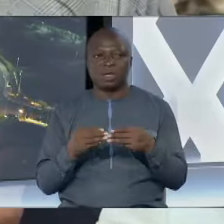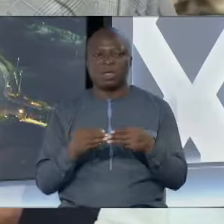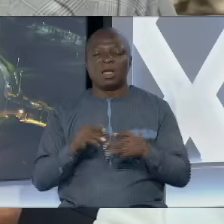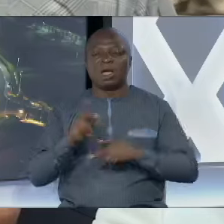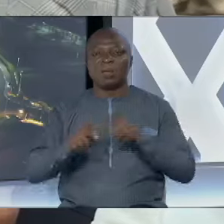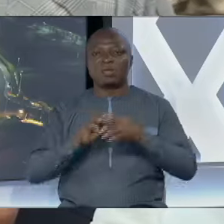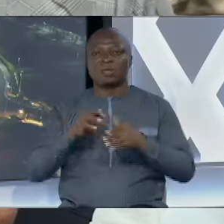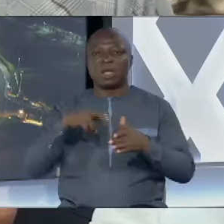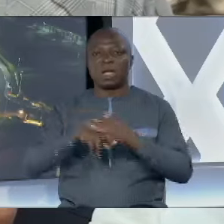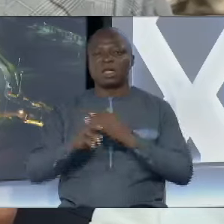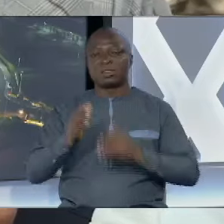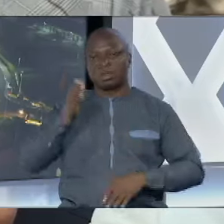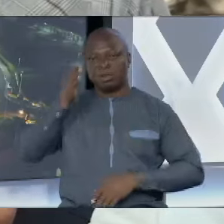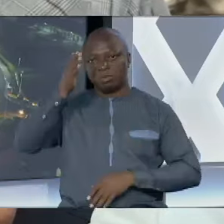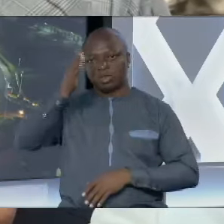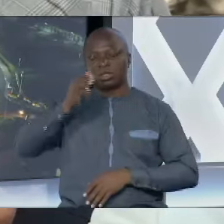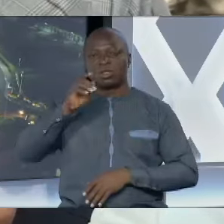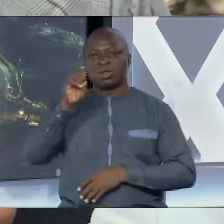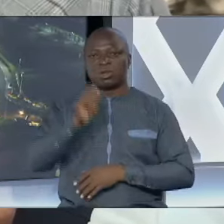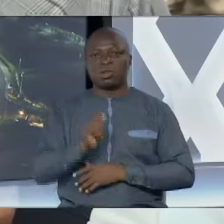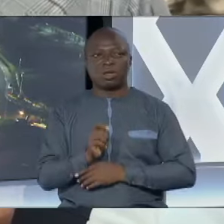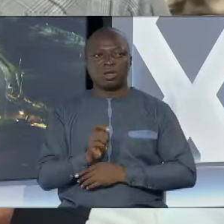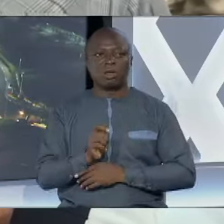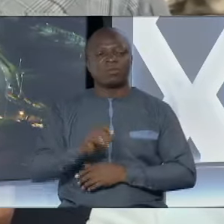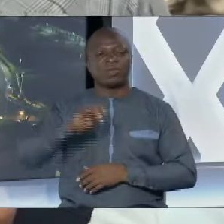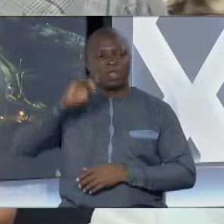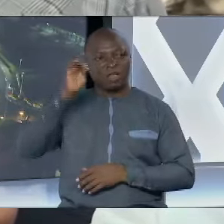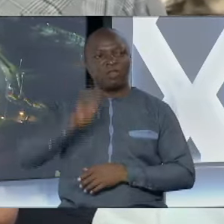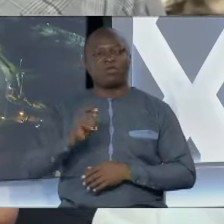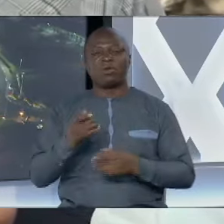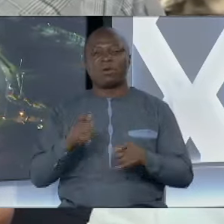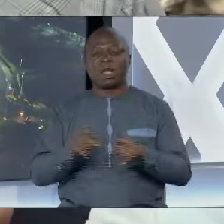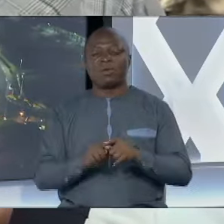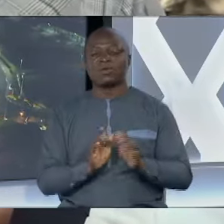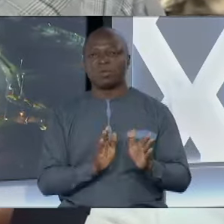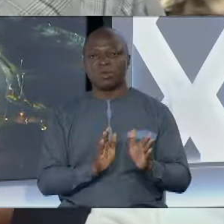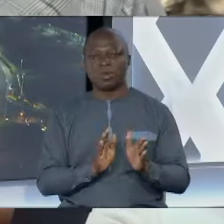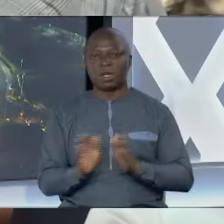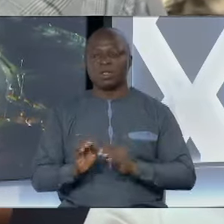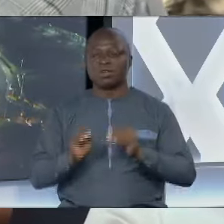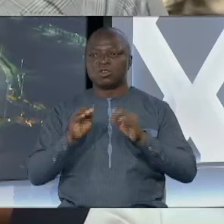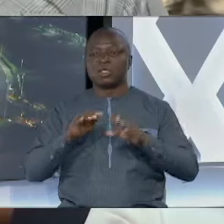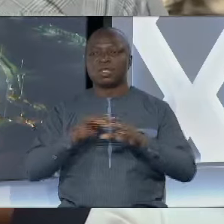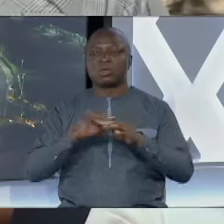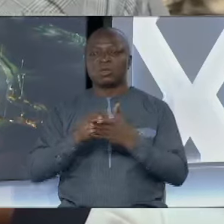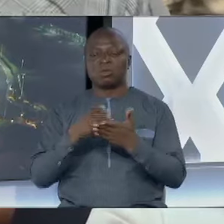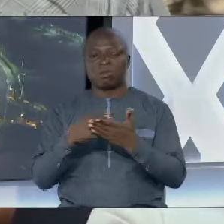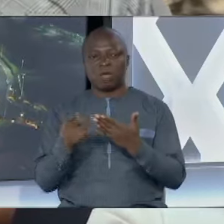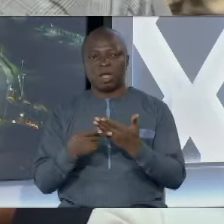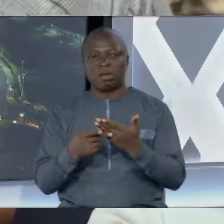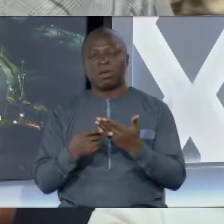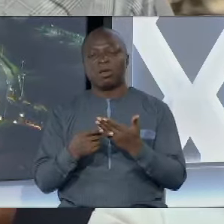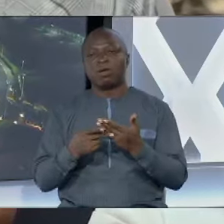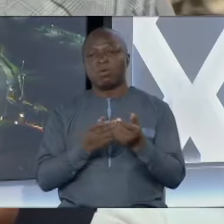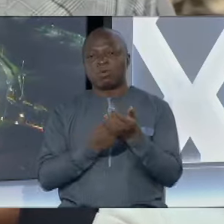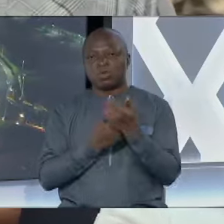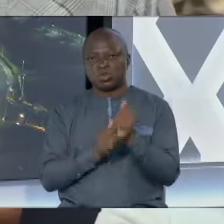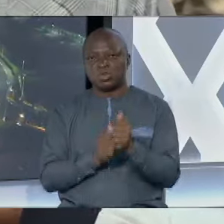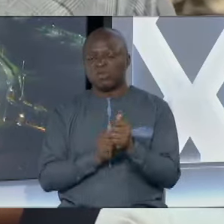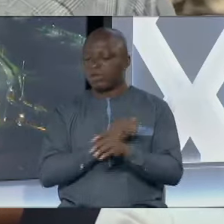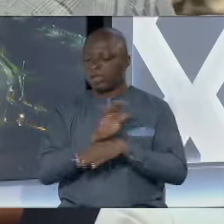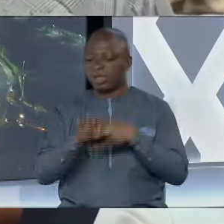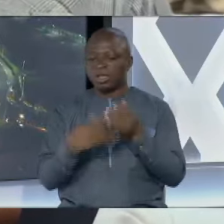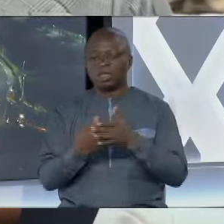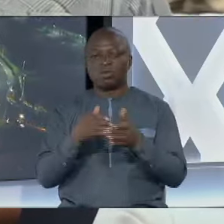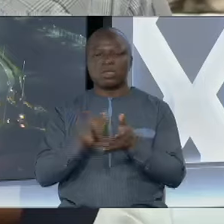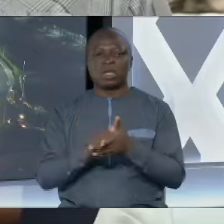la rentrée prochaine. Donc, il faut plutôt se préparer, se mettre vraiment dans le moule de l'étudiant qui passe un examen